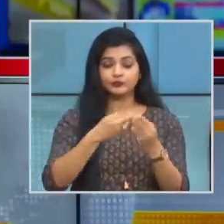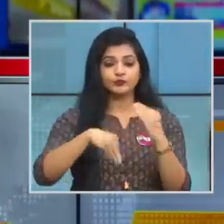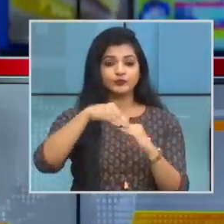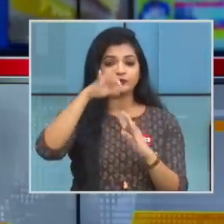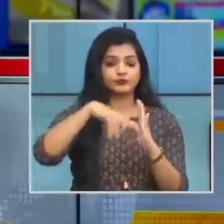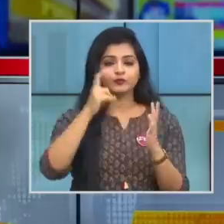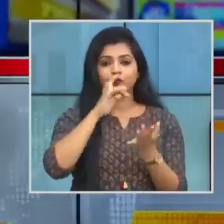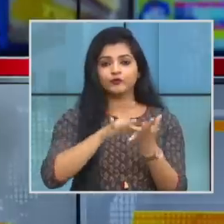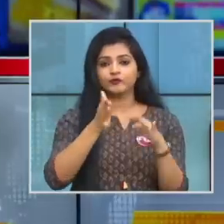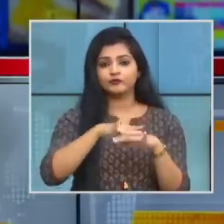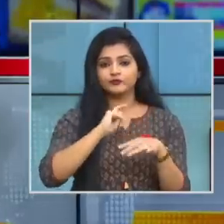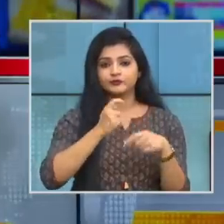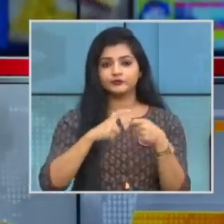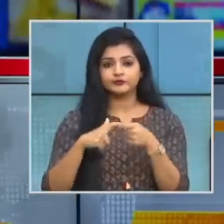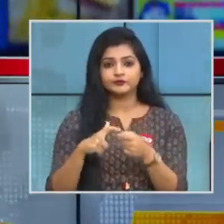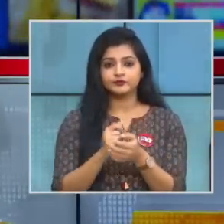അഭിജിത്ത്.